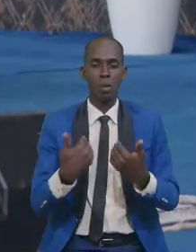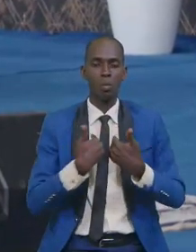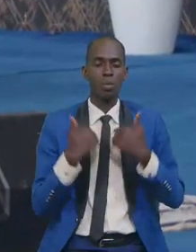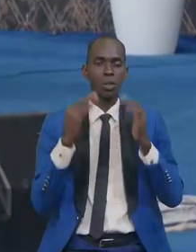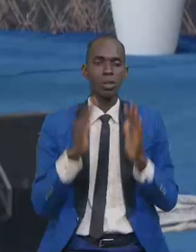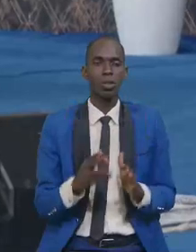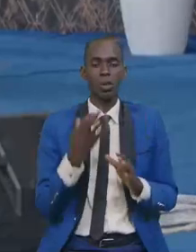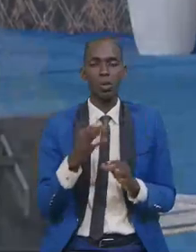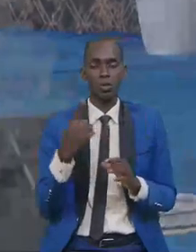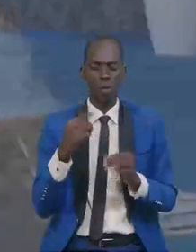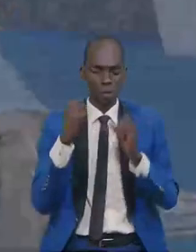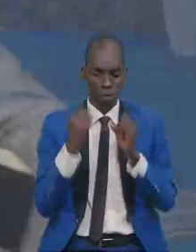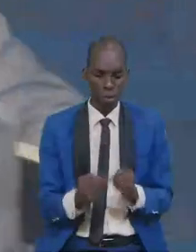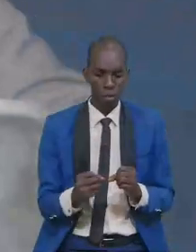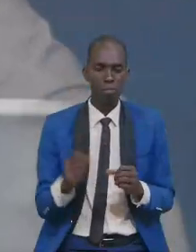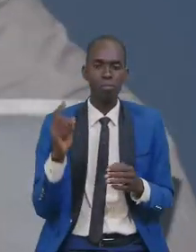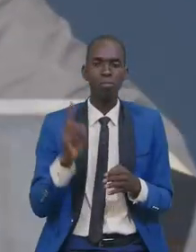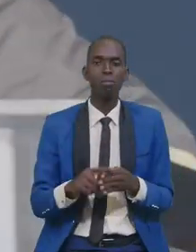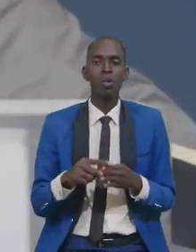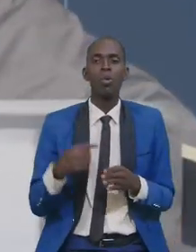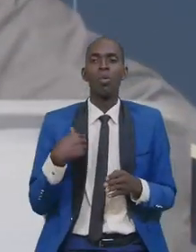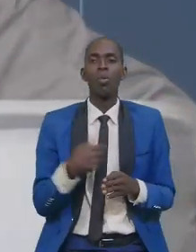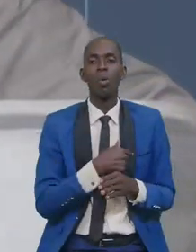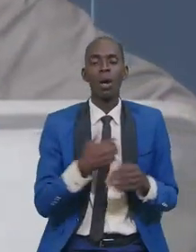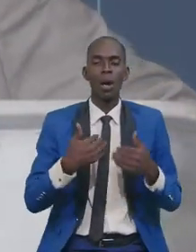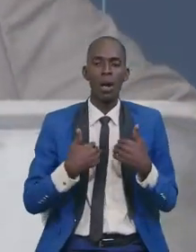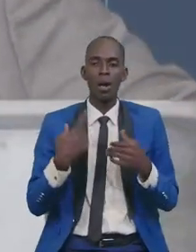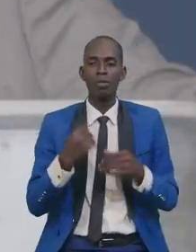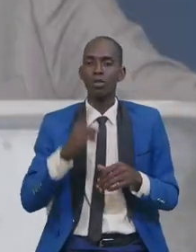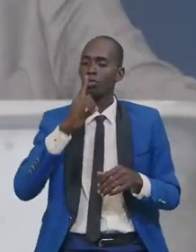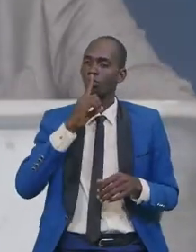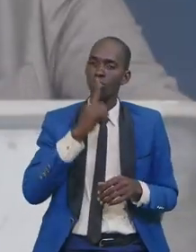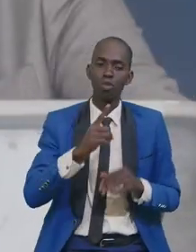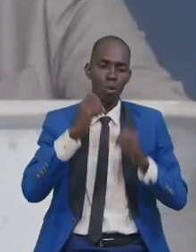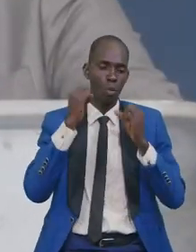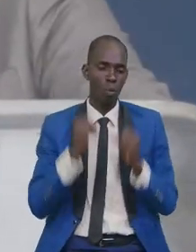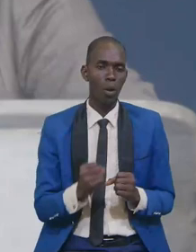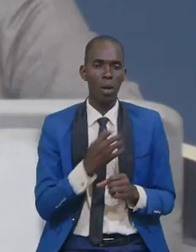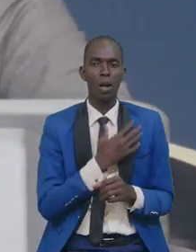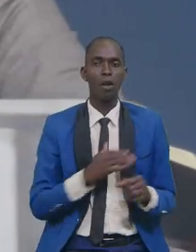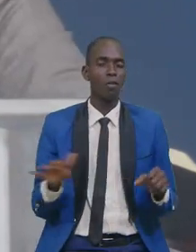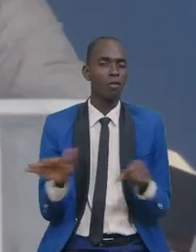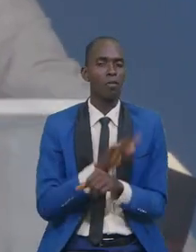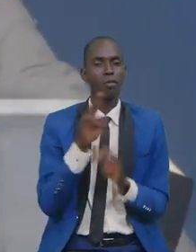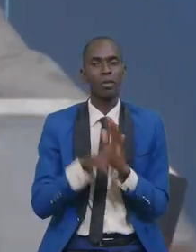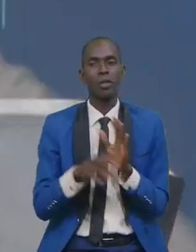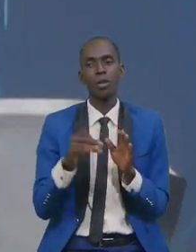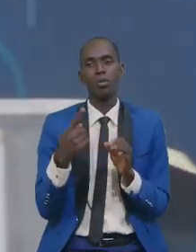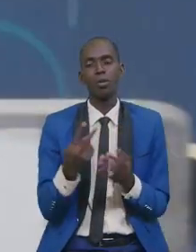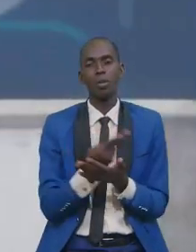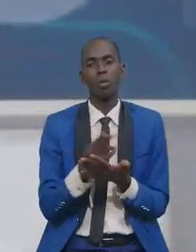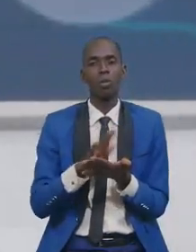la puissance. Et ensuite, nous avons la vraie puissance et la plénitude du